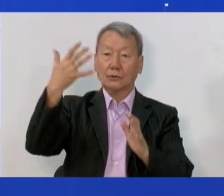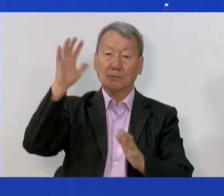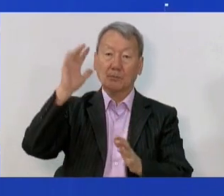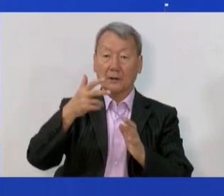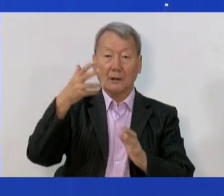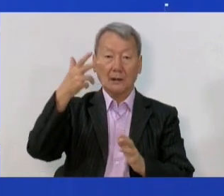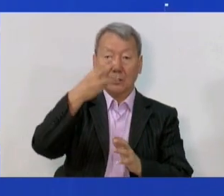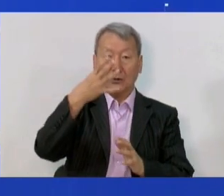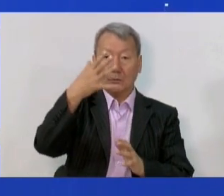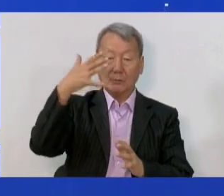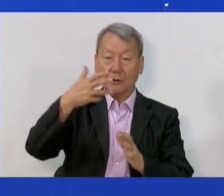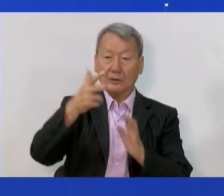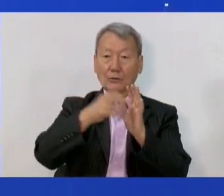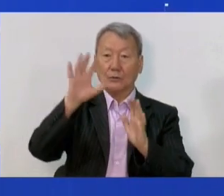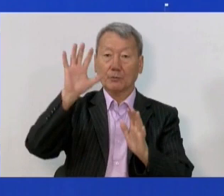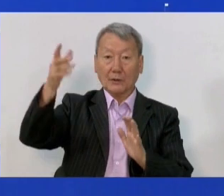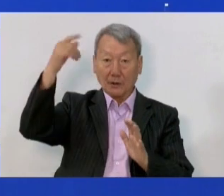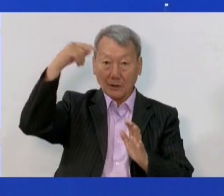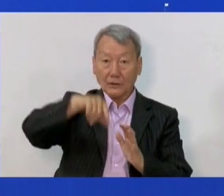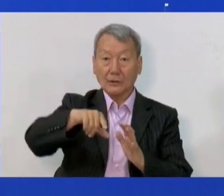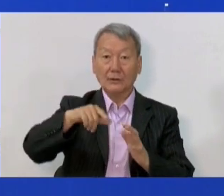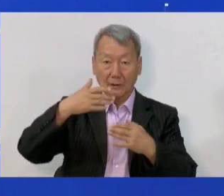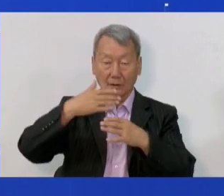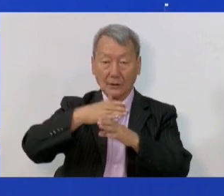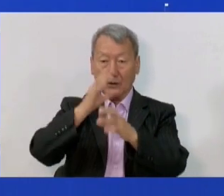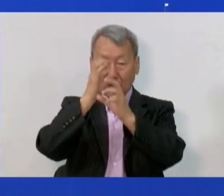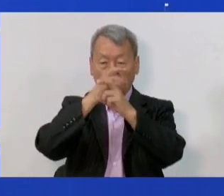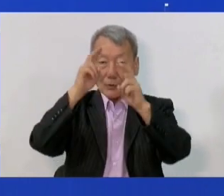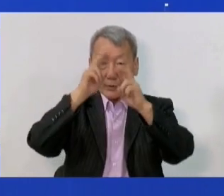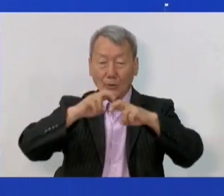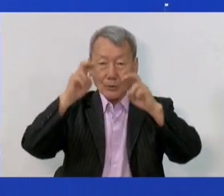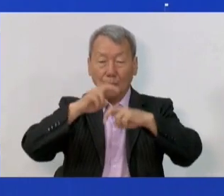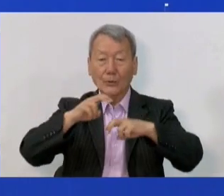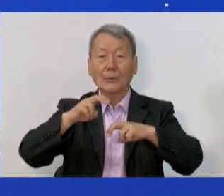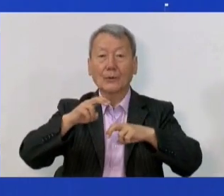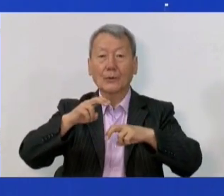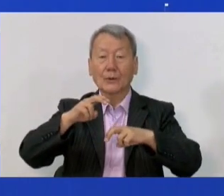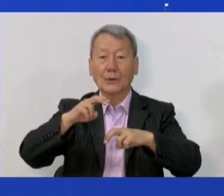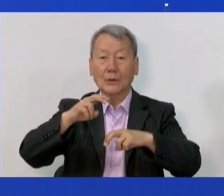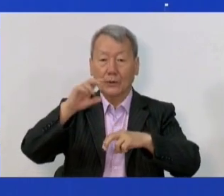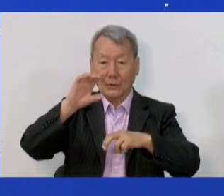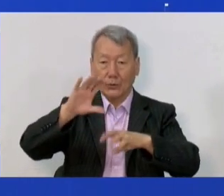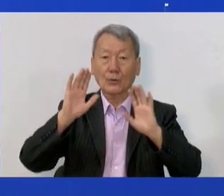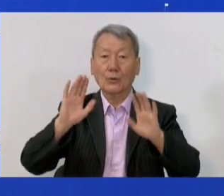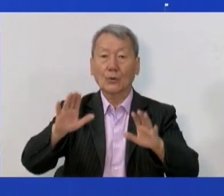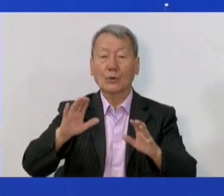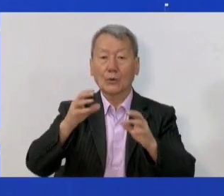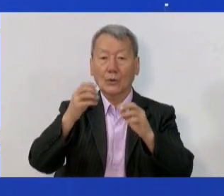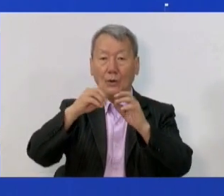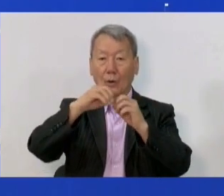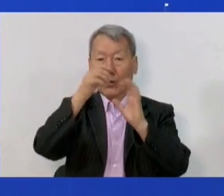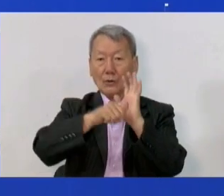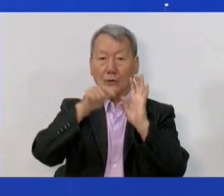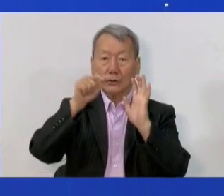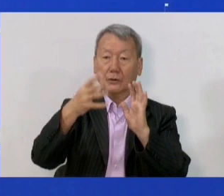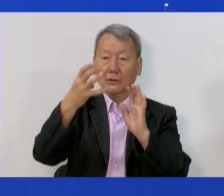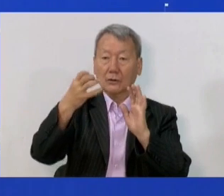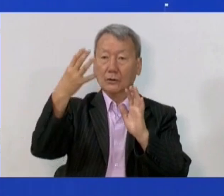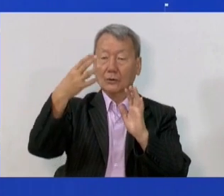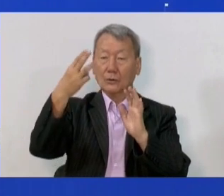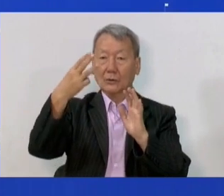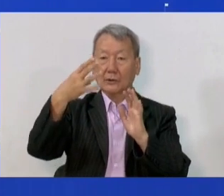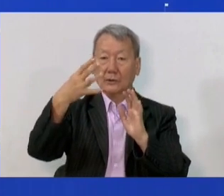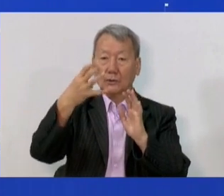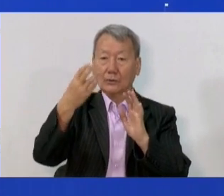ұчыр ғатталған. Аларын үшінен лабораториялық тастықталған ұчырлардың жалпы саны 16443